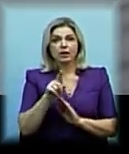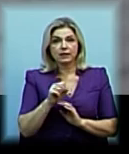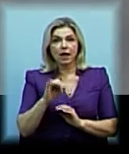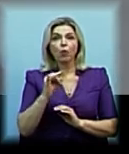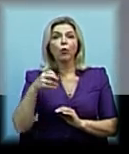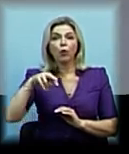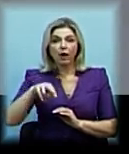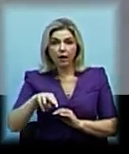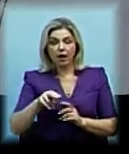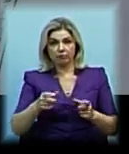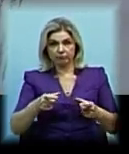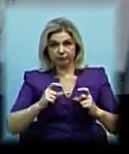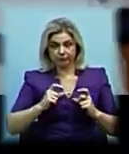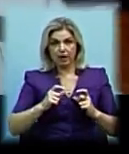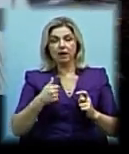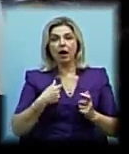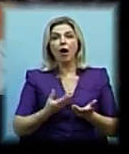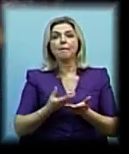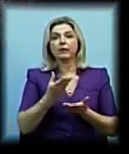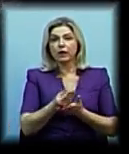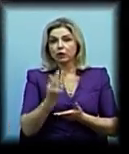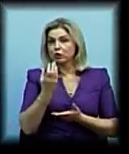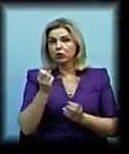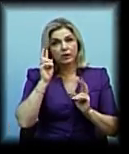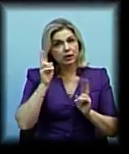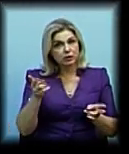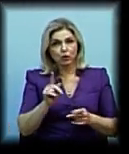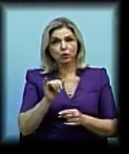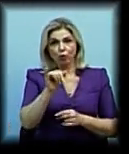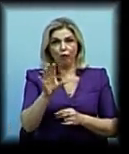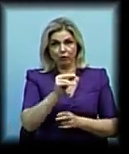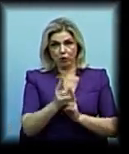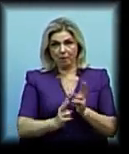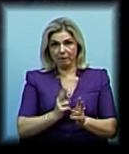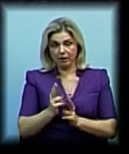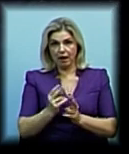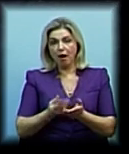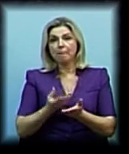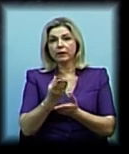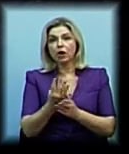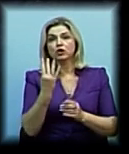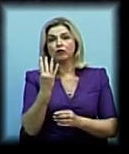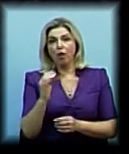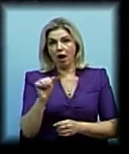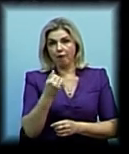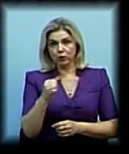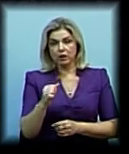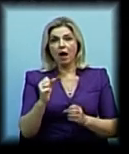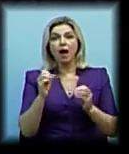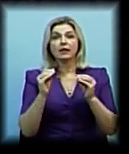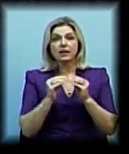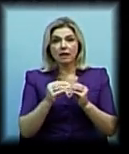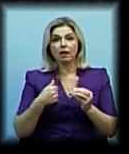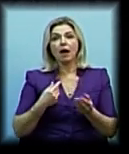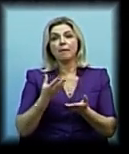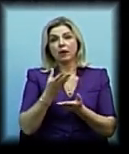прийшла квитанція, я оплатив, ще не знаю о том, що у вас вже все помінялось, оплатив 4 августа. 10-го я